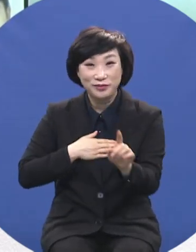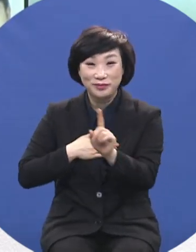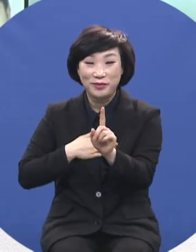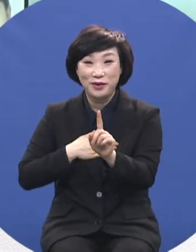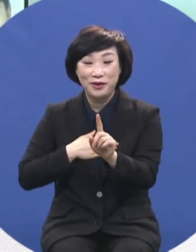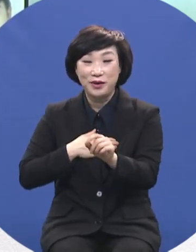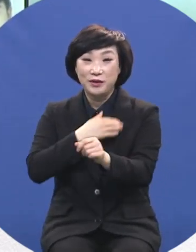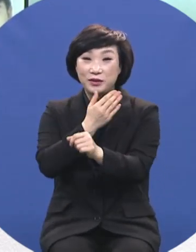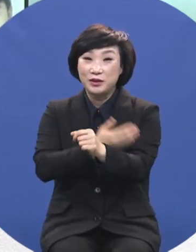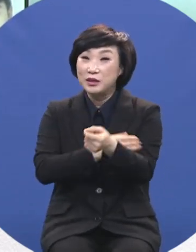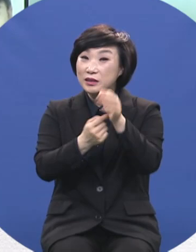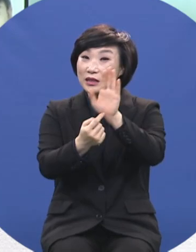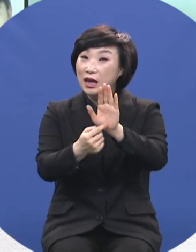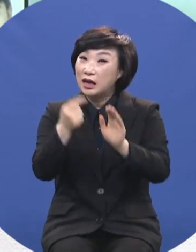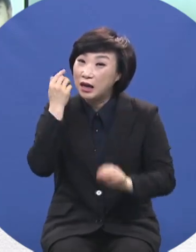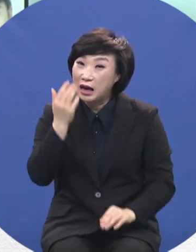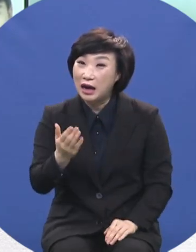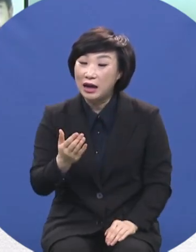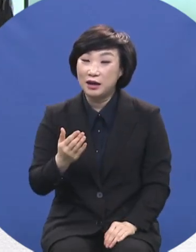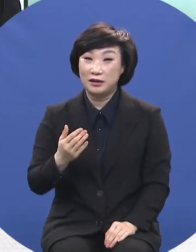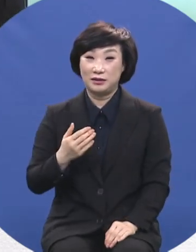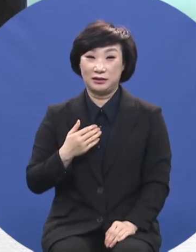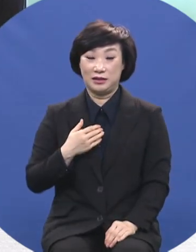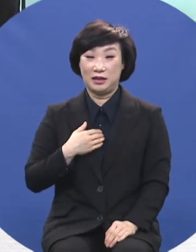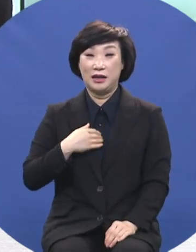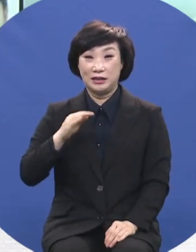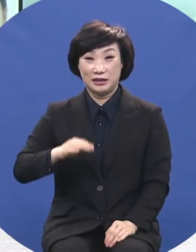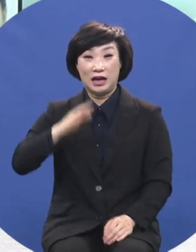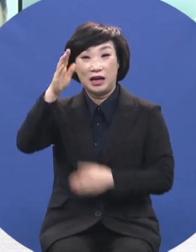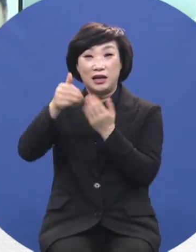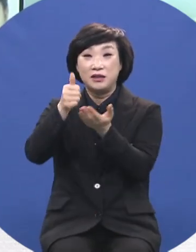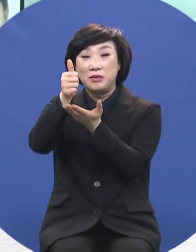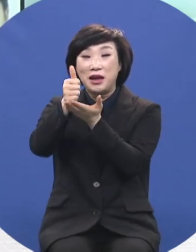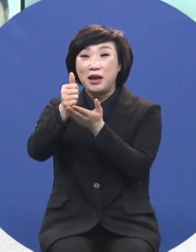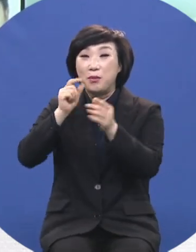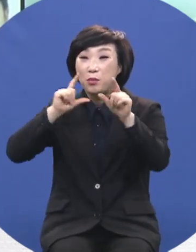어떤 기능을 나타내야 되느냐? 하나님의